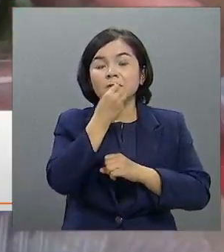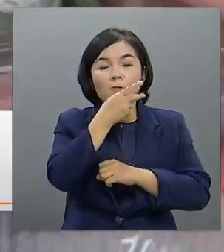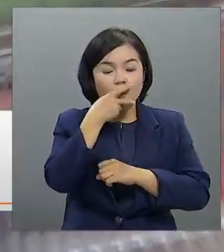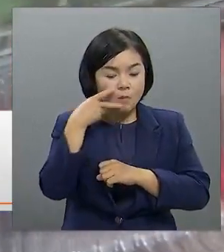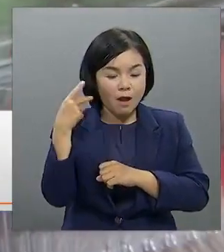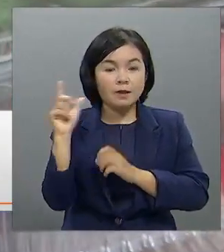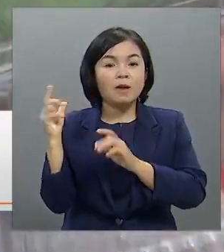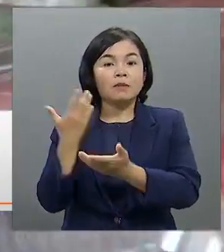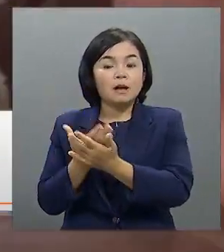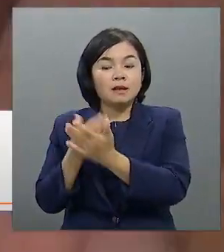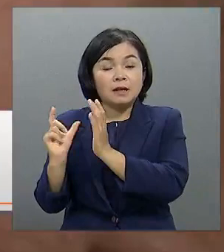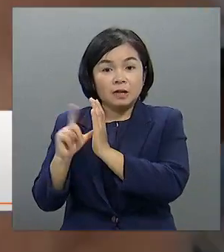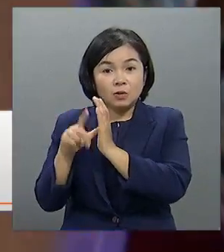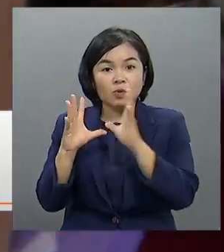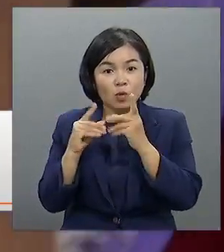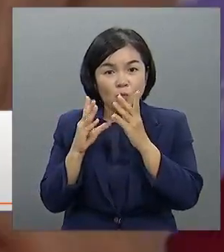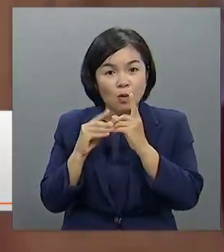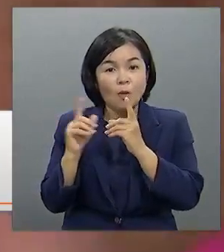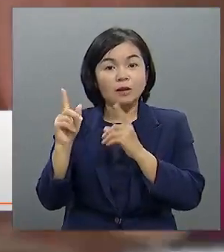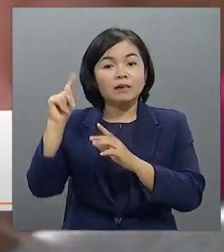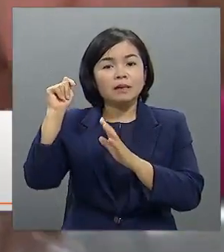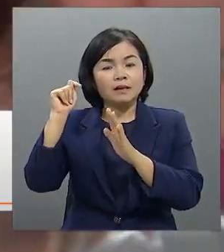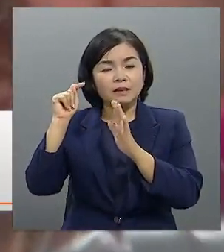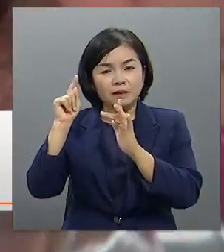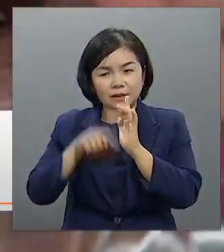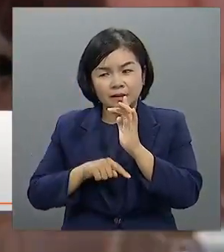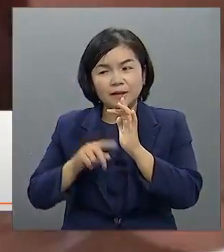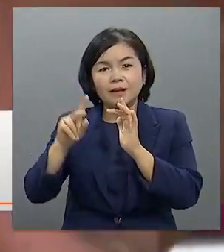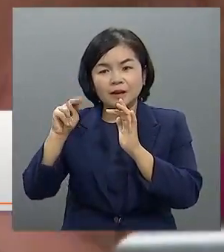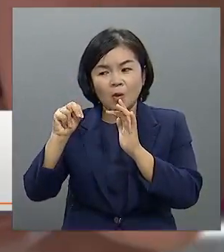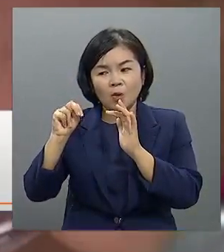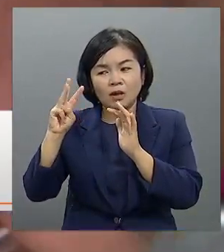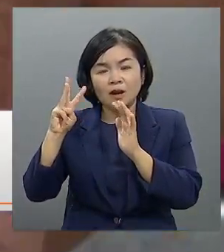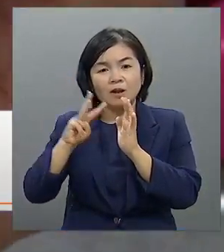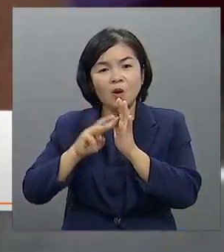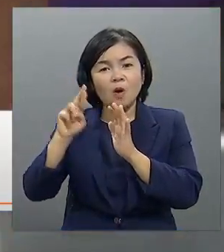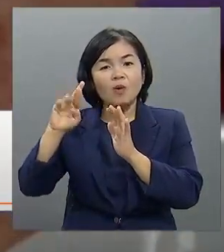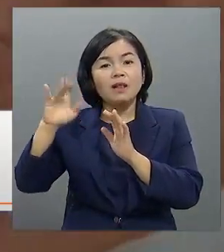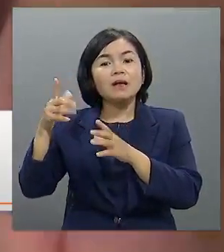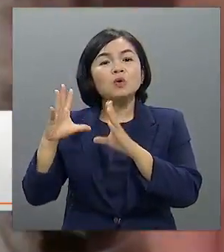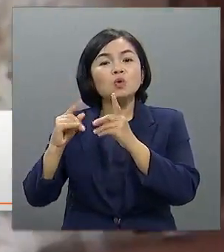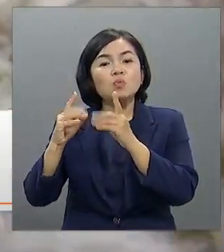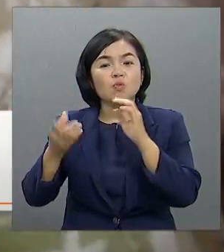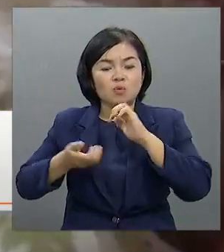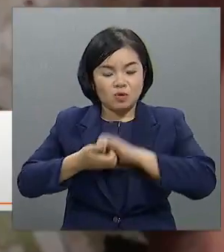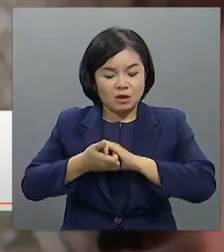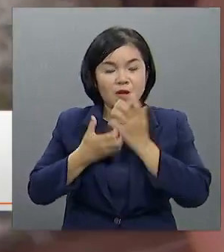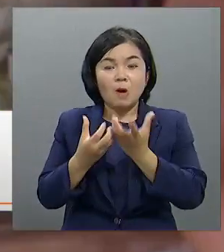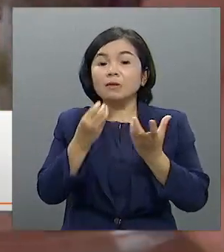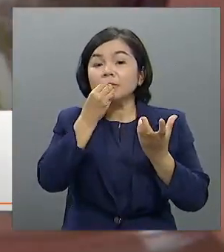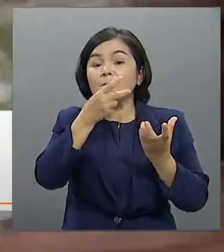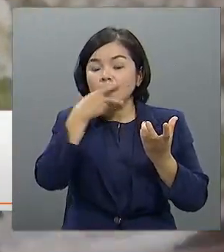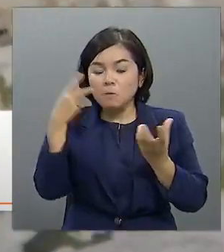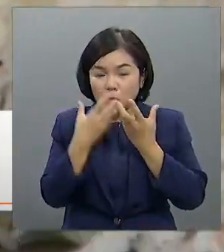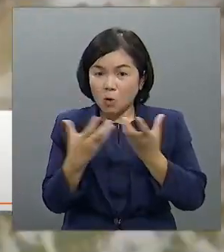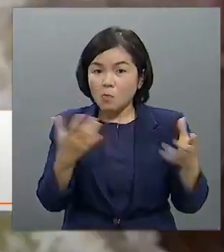ของชมรมต้นวารีมหานาทีแห่งชีวิตก็เล่าให้ฟังครับบอกว่าภายในพื้นที่แห่งนี้มีวัตถุดิบคือพร้อมอยู่แล้วครับเพียง